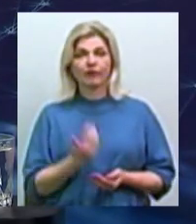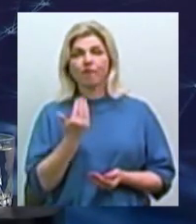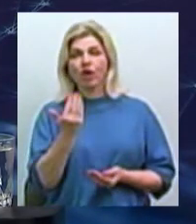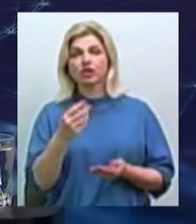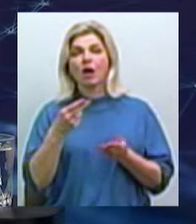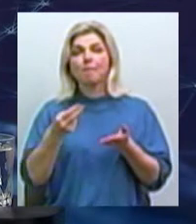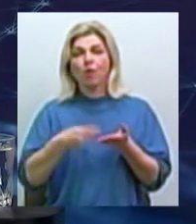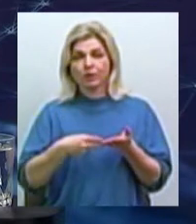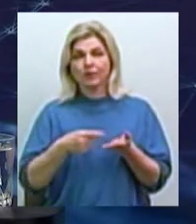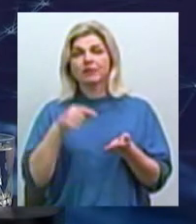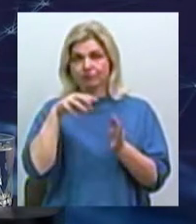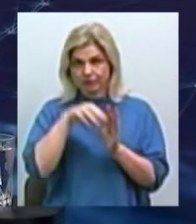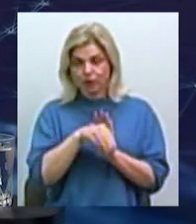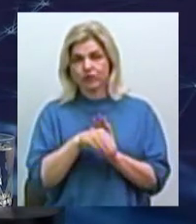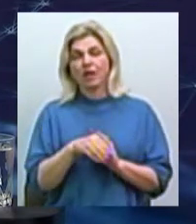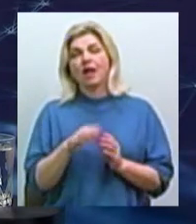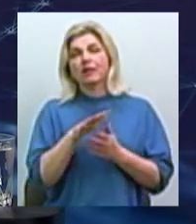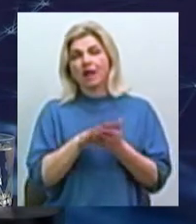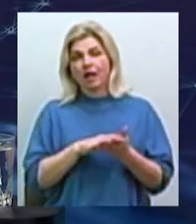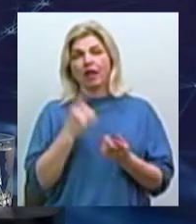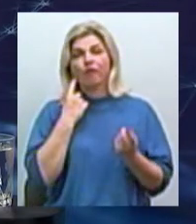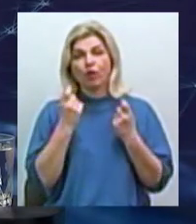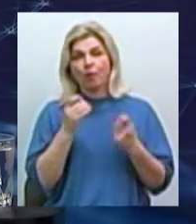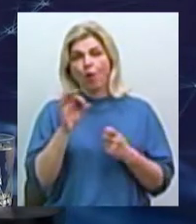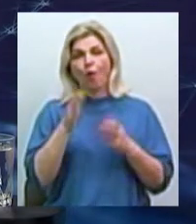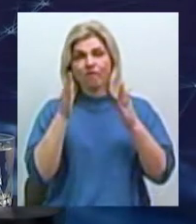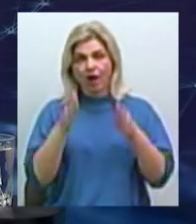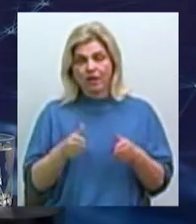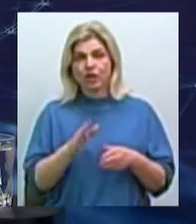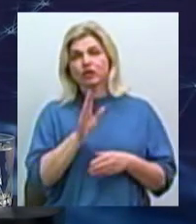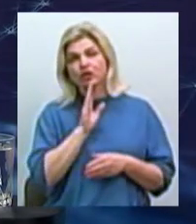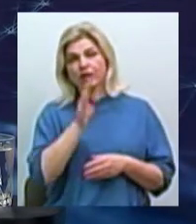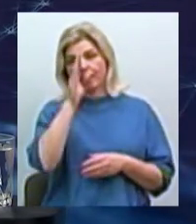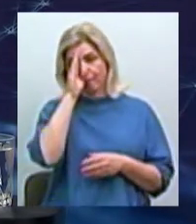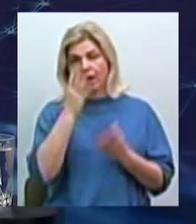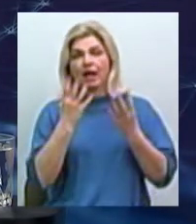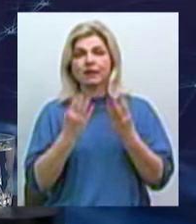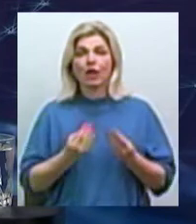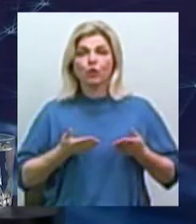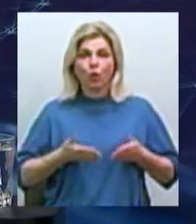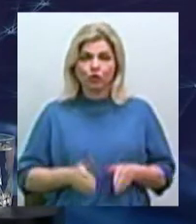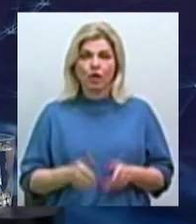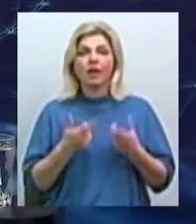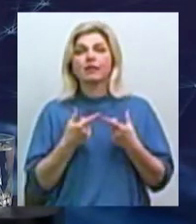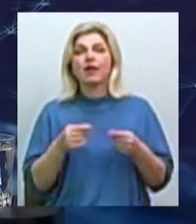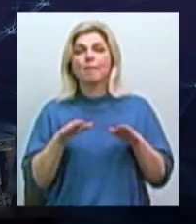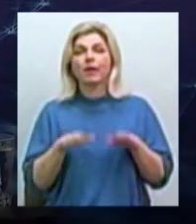підпис. Надалі інформація про вас, вашу стать, день народження, де ви